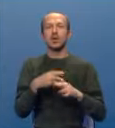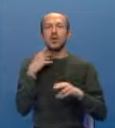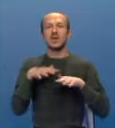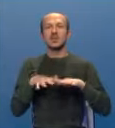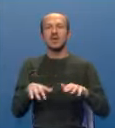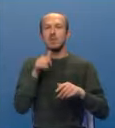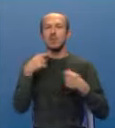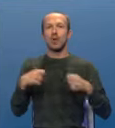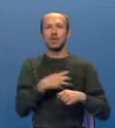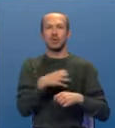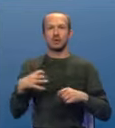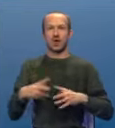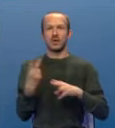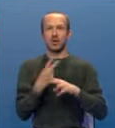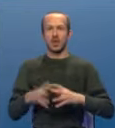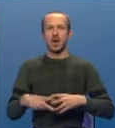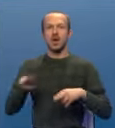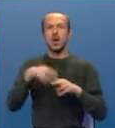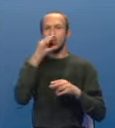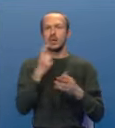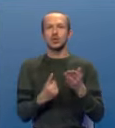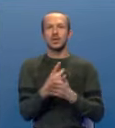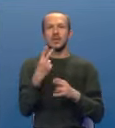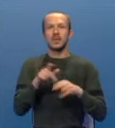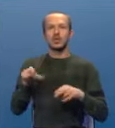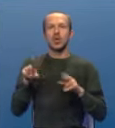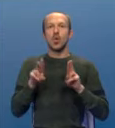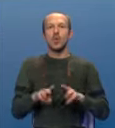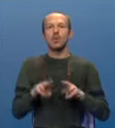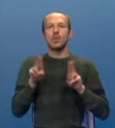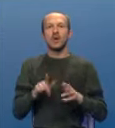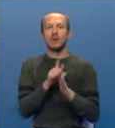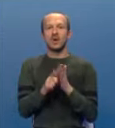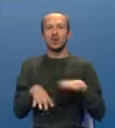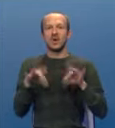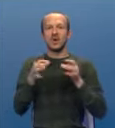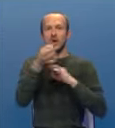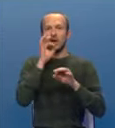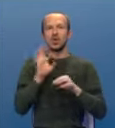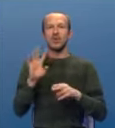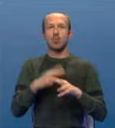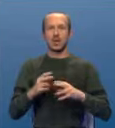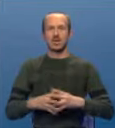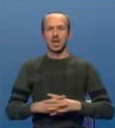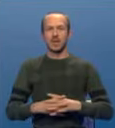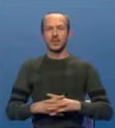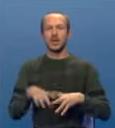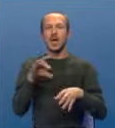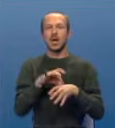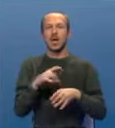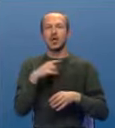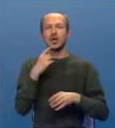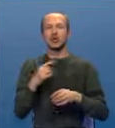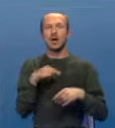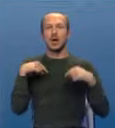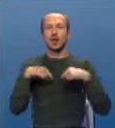razvijenim i bogatijim državama. Najbolji rezultati za pacijente su upravo pravovremeno otkrivanje i liječenje ove bolesti. Ljekari kažu da